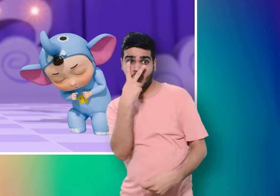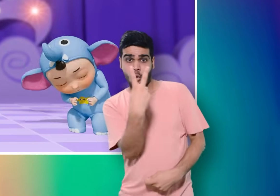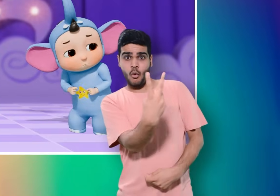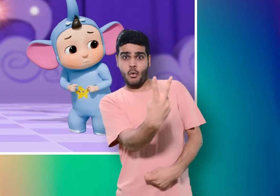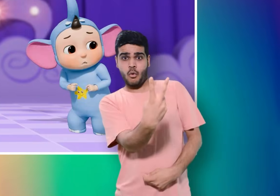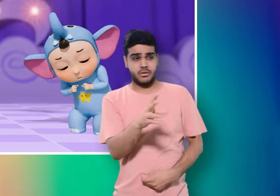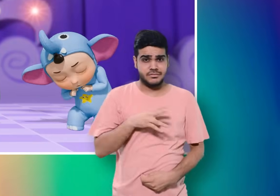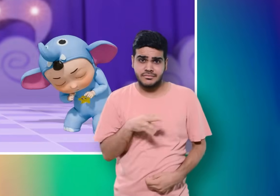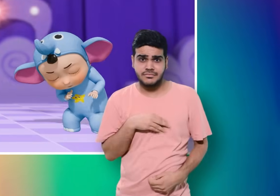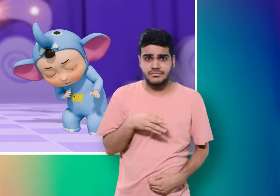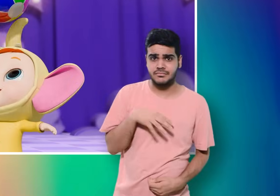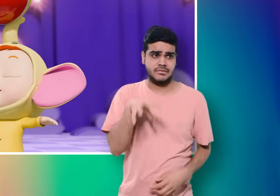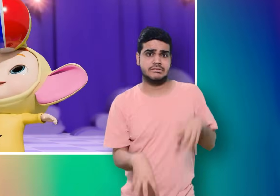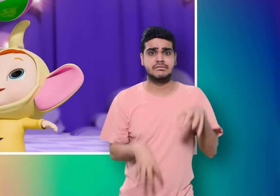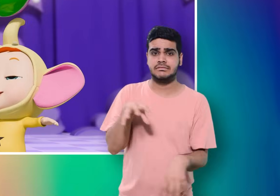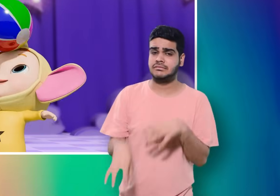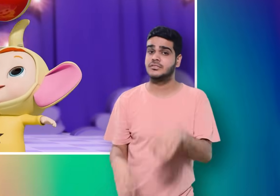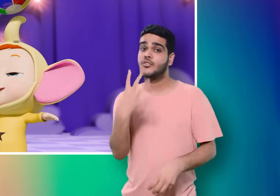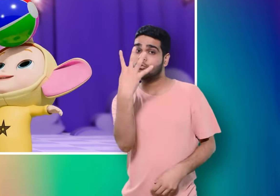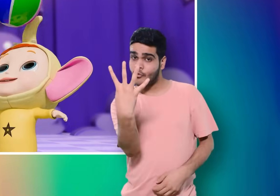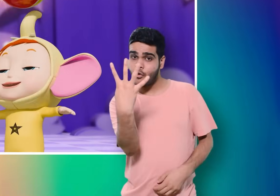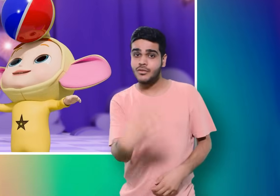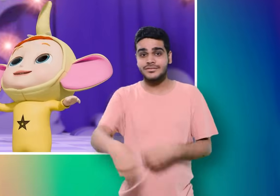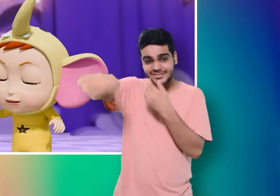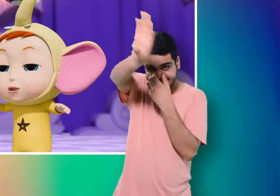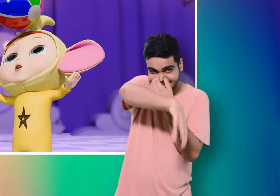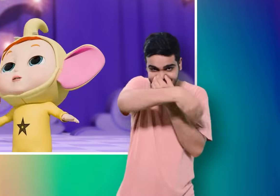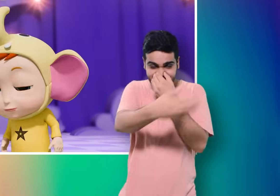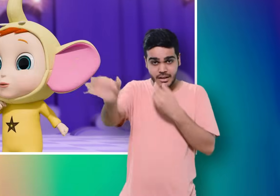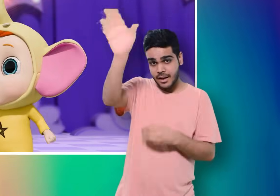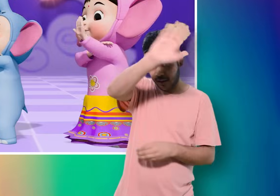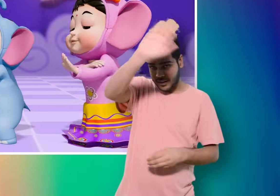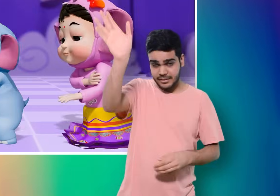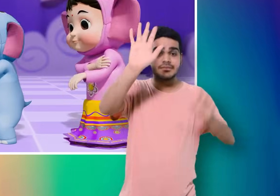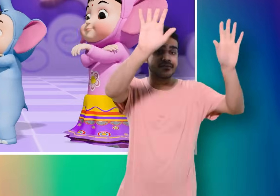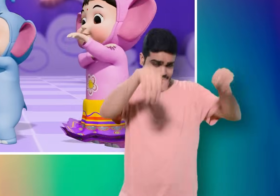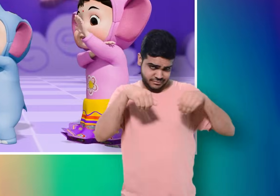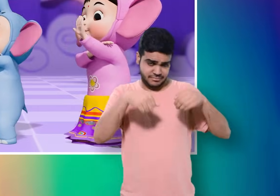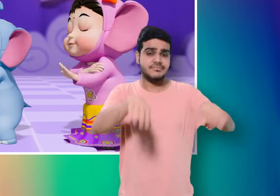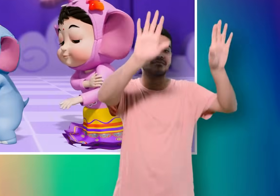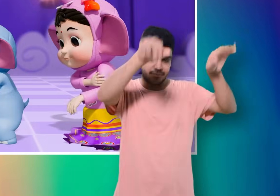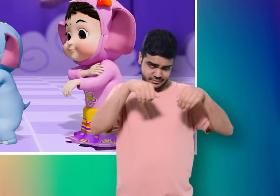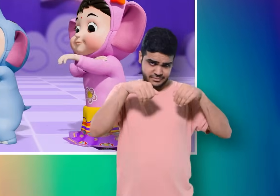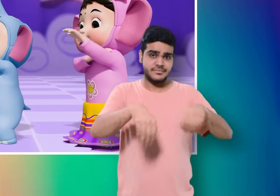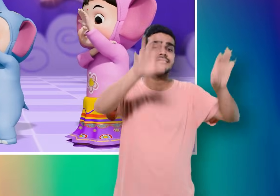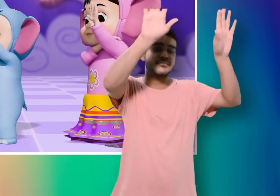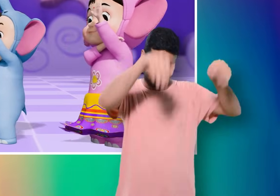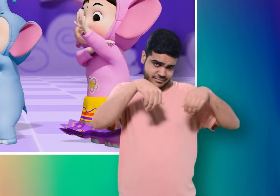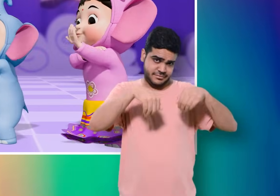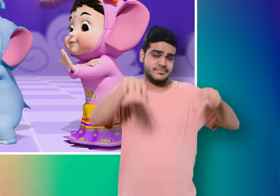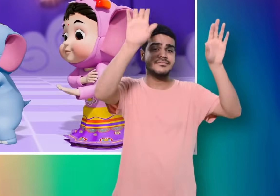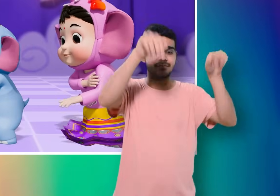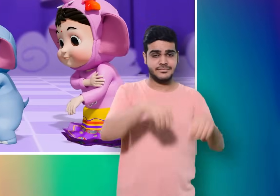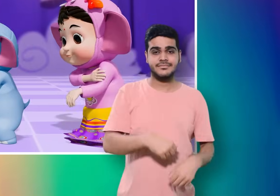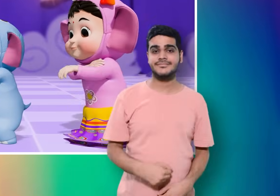देखा, देख के डरे, चौथे हाथी को इशारे से बुलाया, इधर आ, इधर आ, इधर